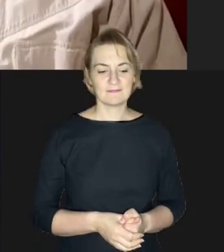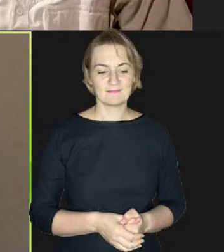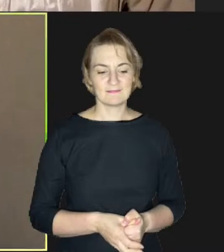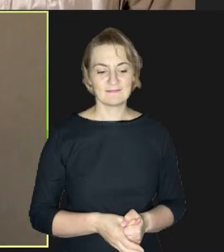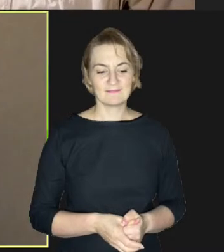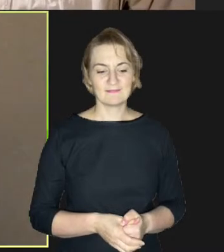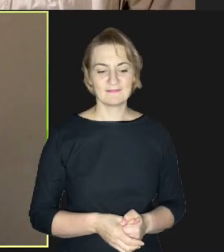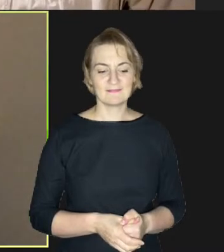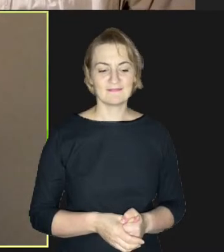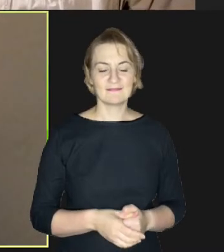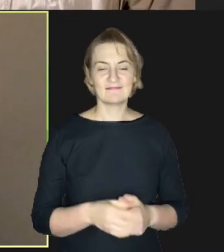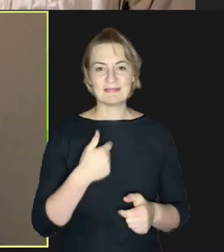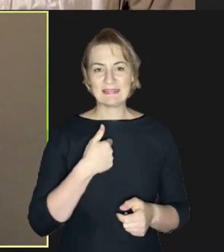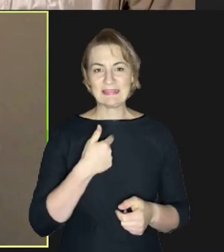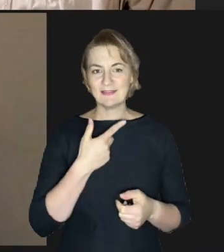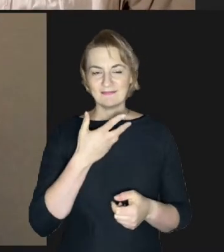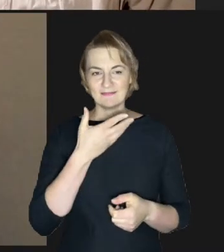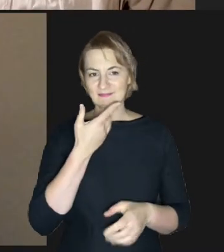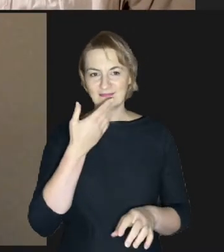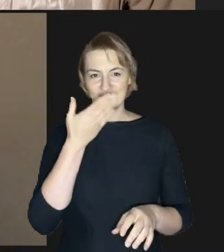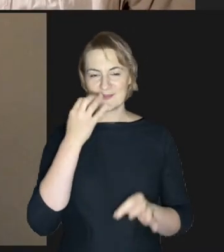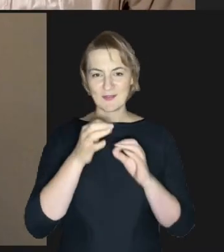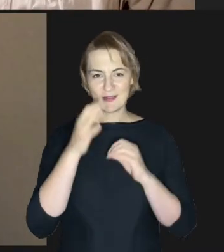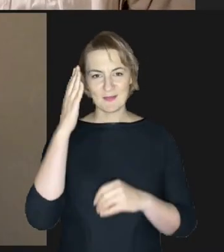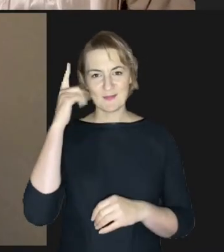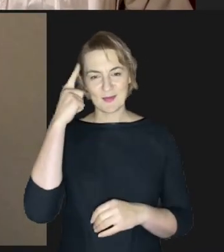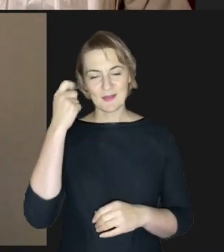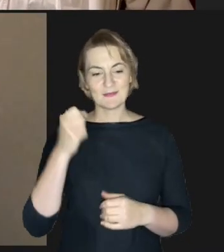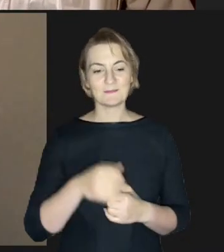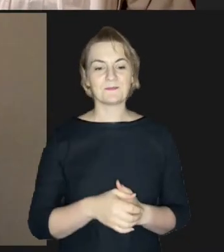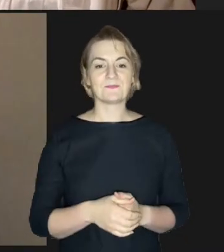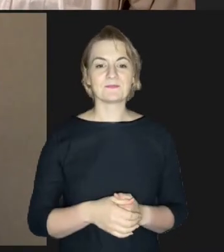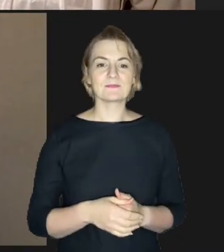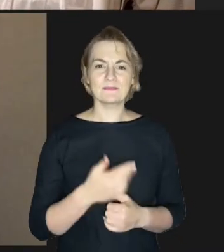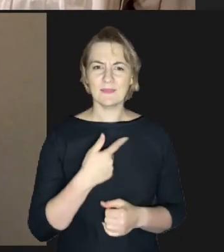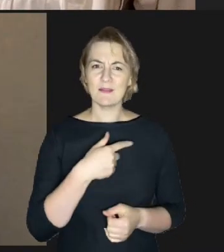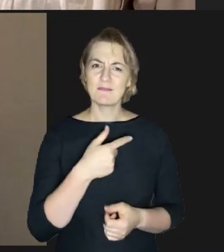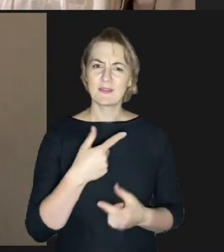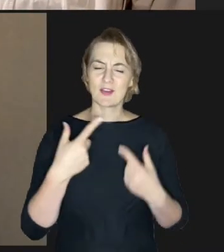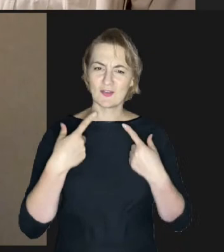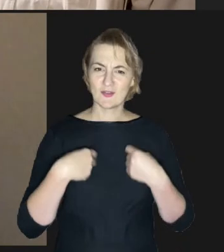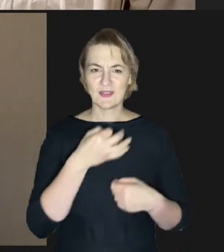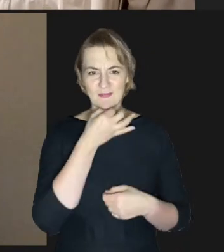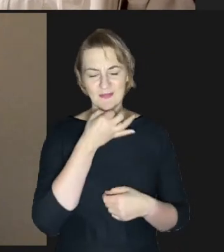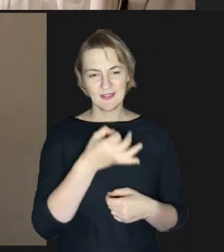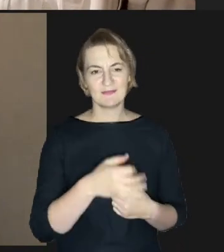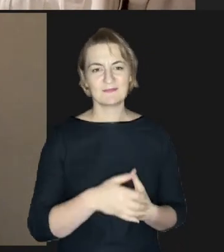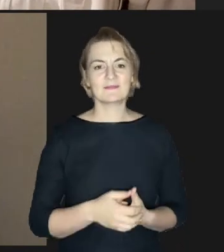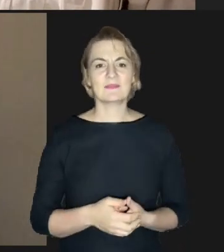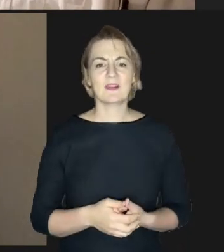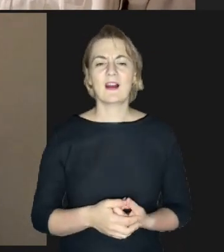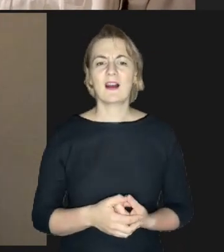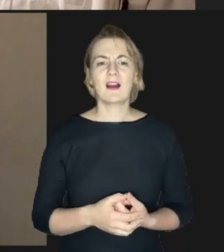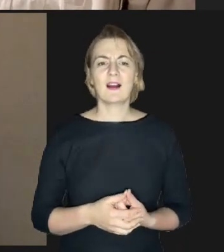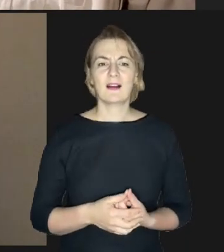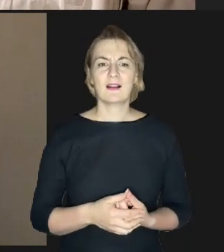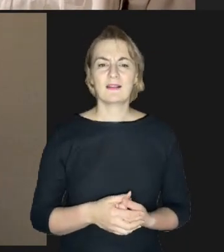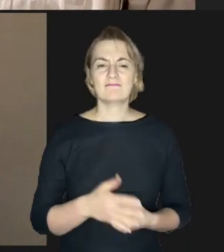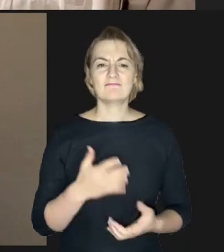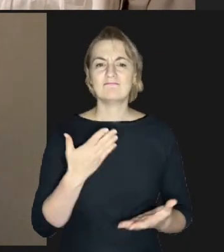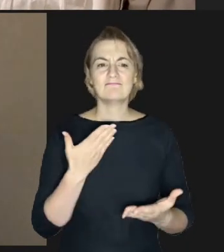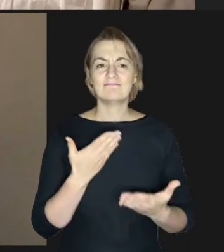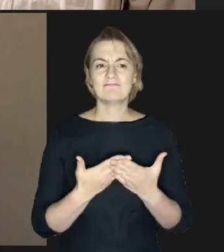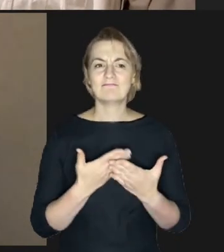takie... Pamiętam. Ja trochę takie osobiste pytanie, Wojtku, jak nie chcesz, nie odpowiadaj, ale co sprawiło,